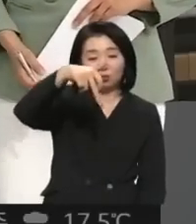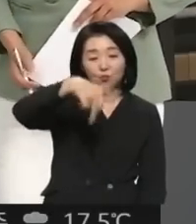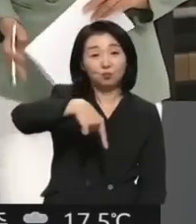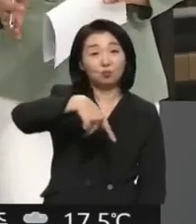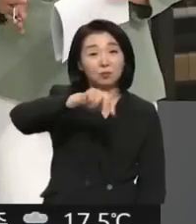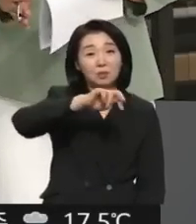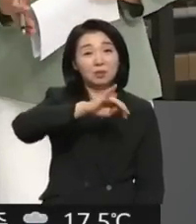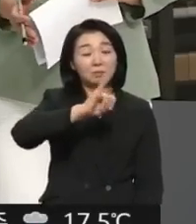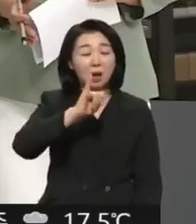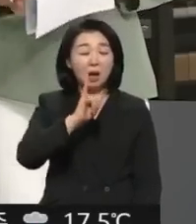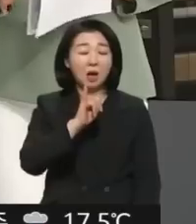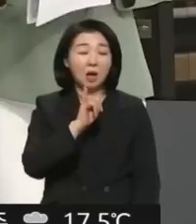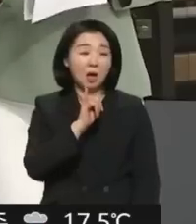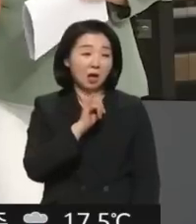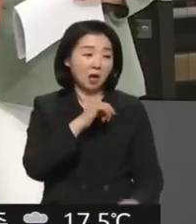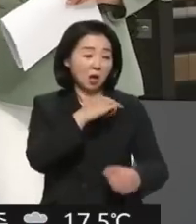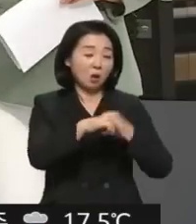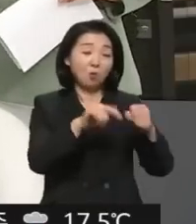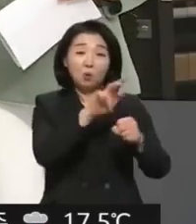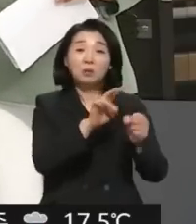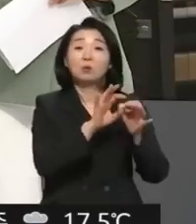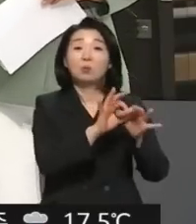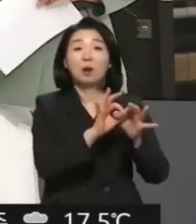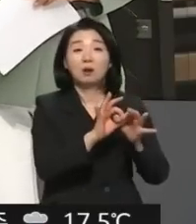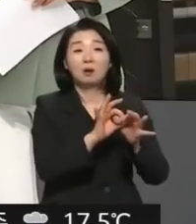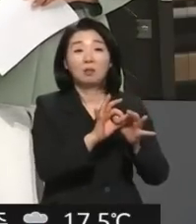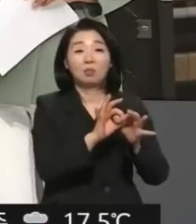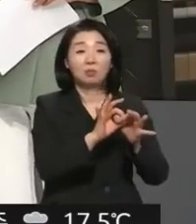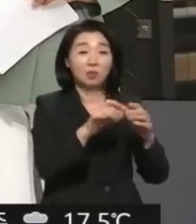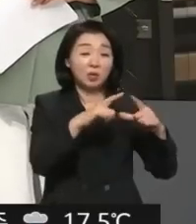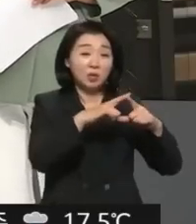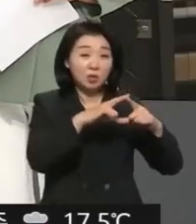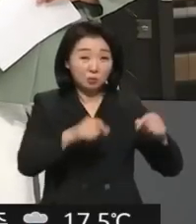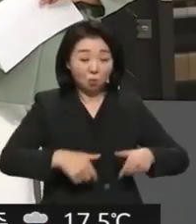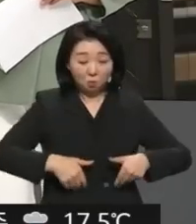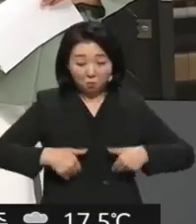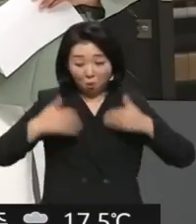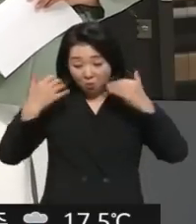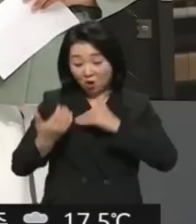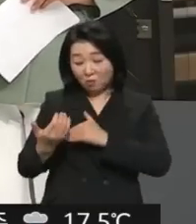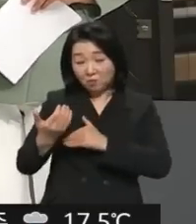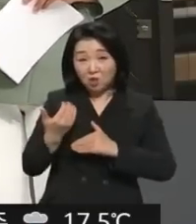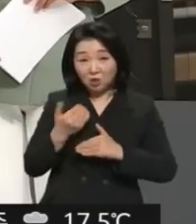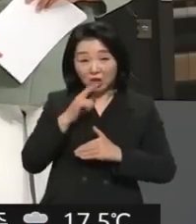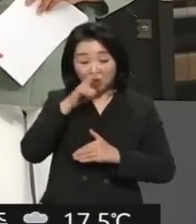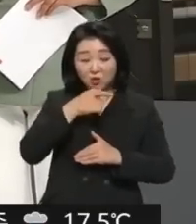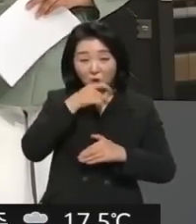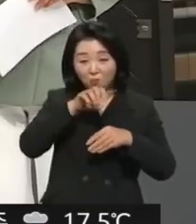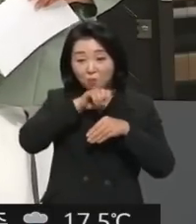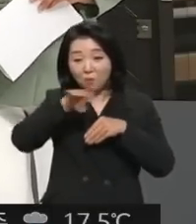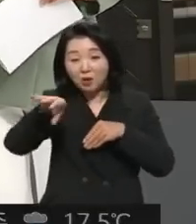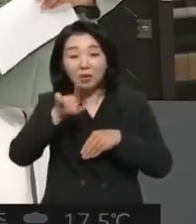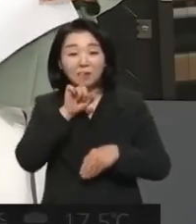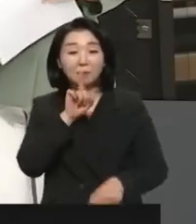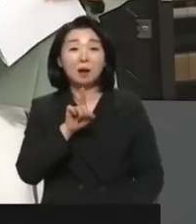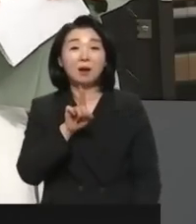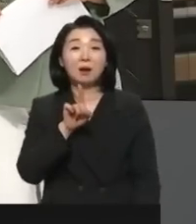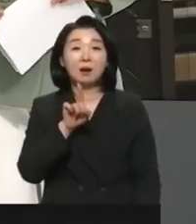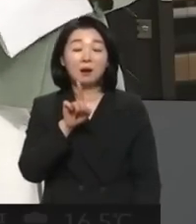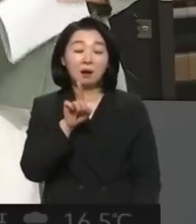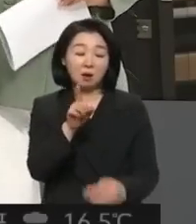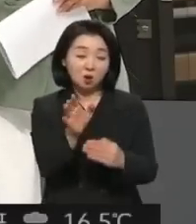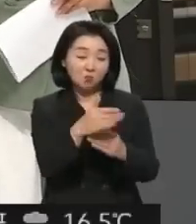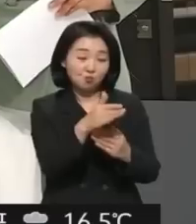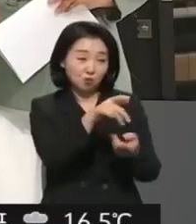문제입니다. 일본은 당장 올해 봄에서 여름 전에 오염수를 방류하겠다 공표를 한 상황이죠. 여기에 수산물 수입